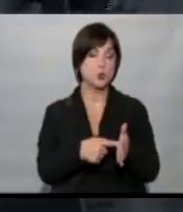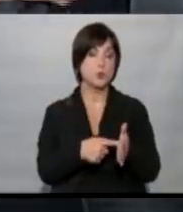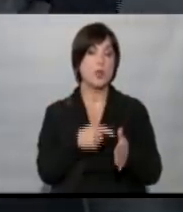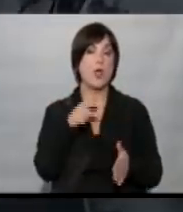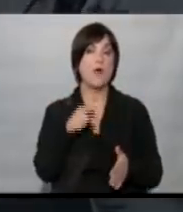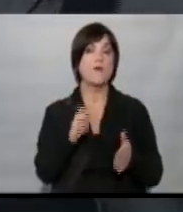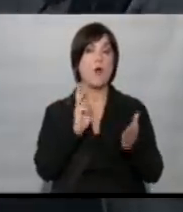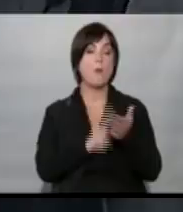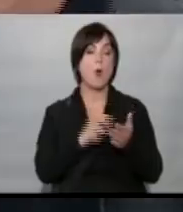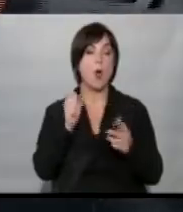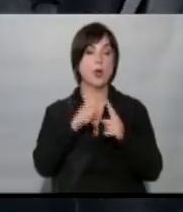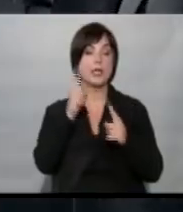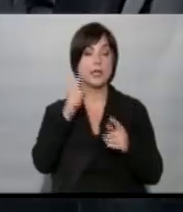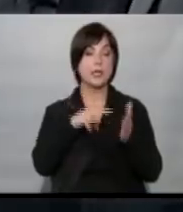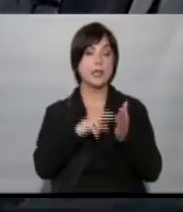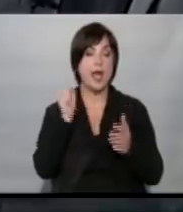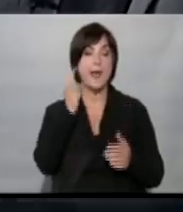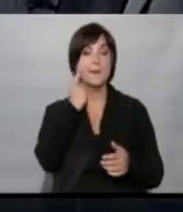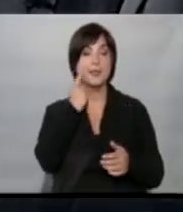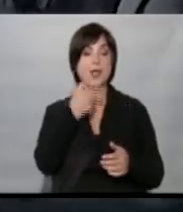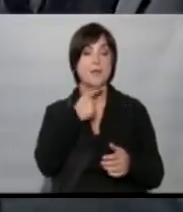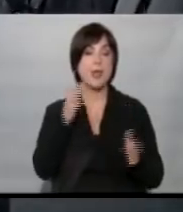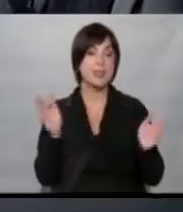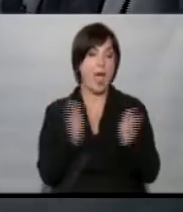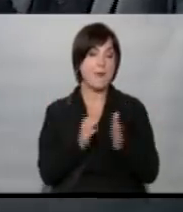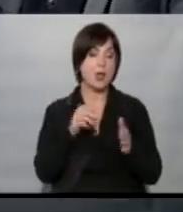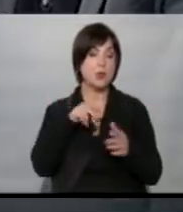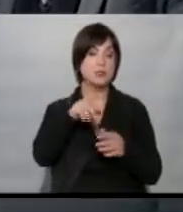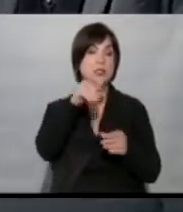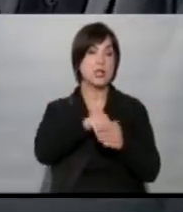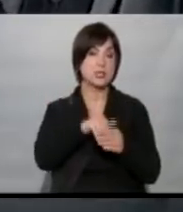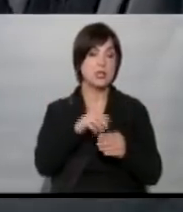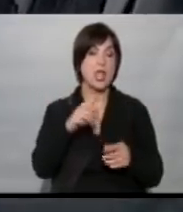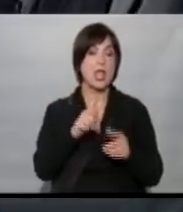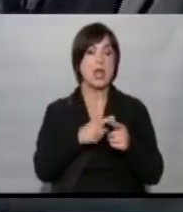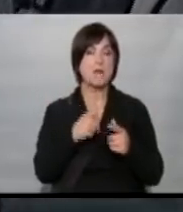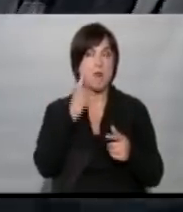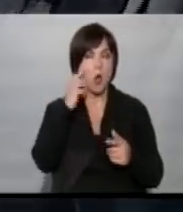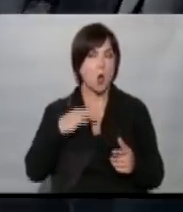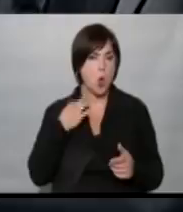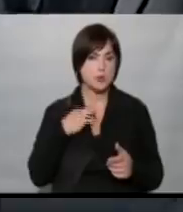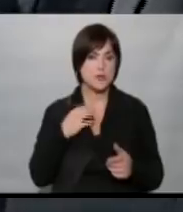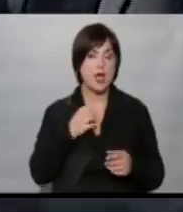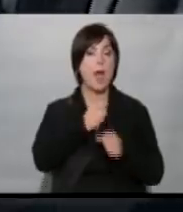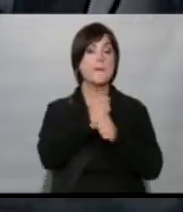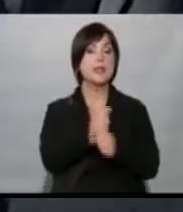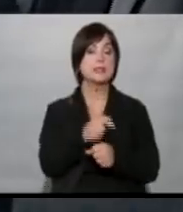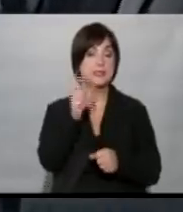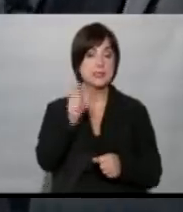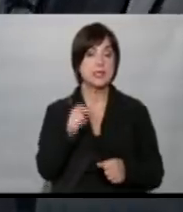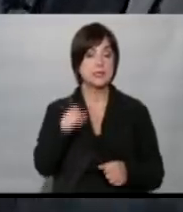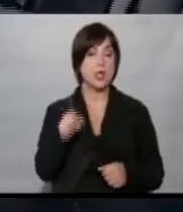во Могила или Битола таму, имаме најмала излезност или на друго место, Гостивар ли беше, така? Пратениците сега од